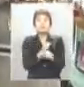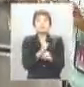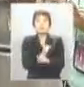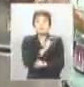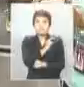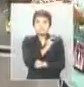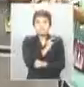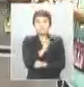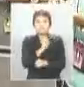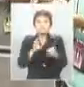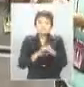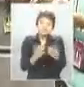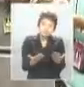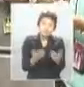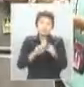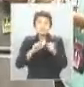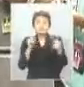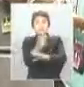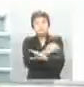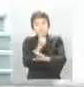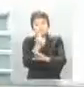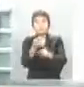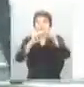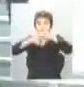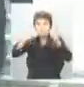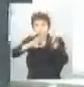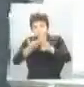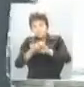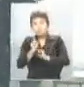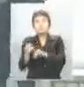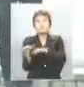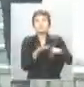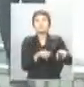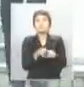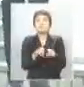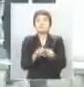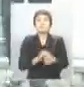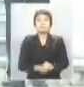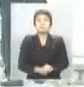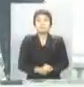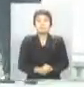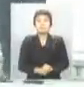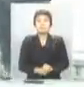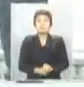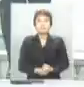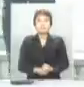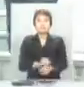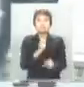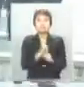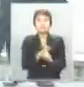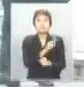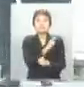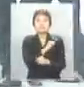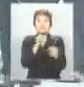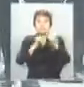แม้จะต้องรับมือกับสถานการณ์การเมืองหลังยุบสภาก็ตามสำหรับกำหนดการปฏิบัติภารกิจราช